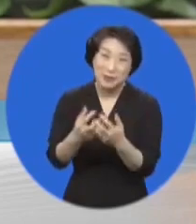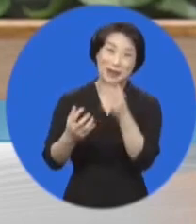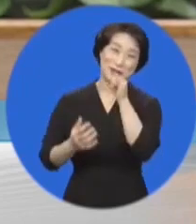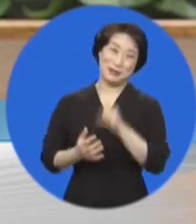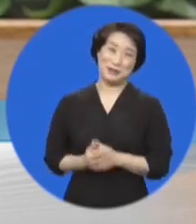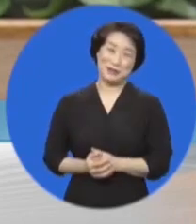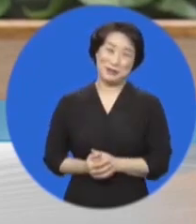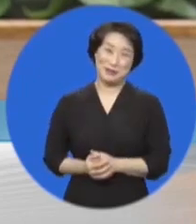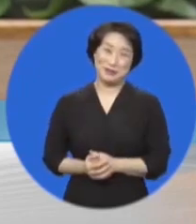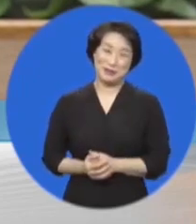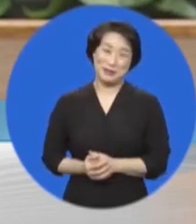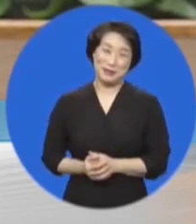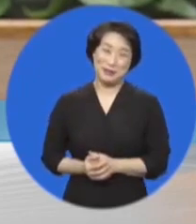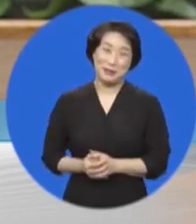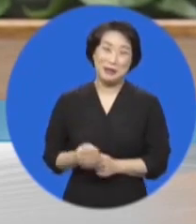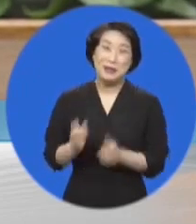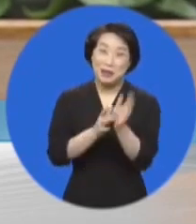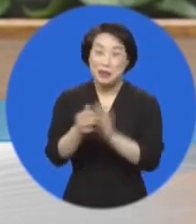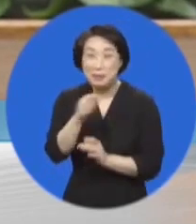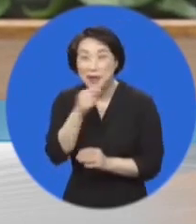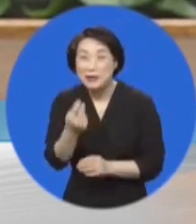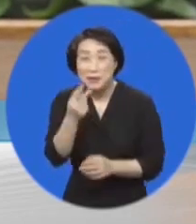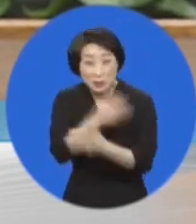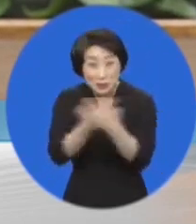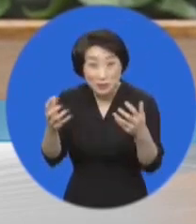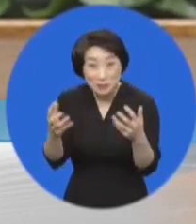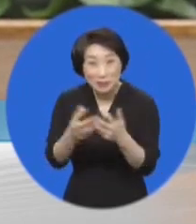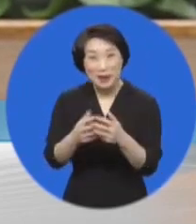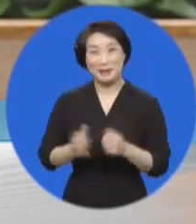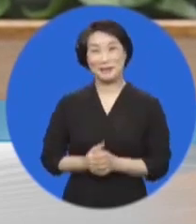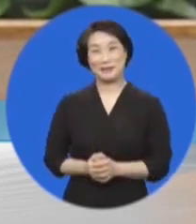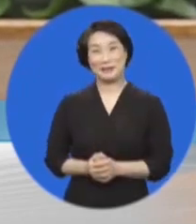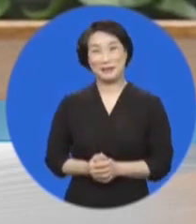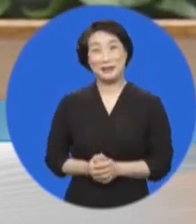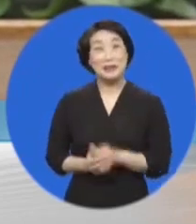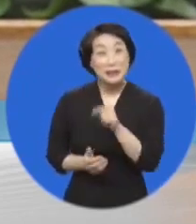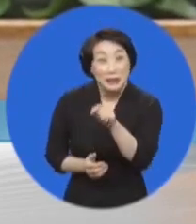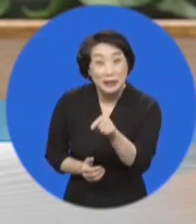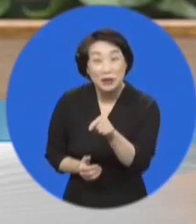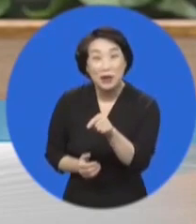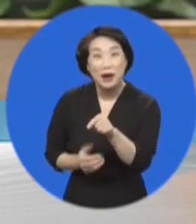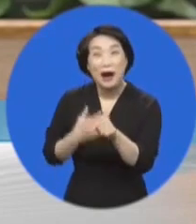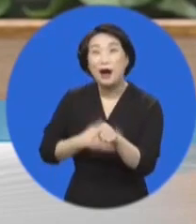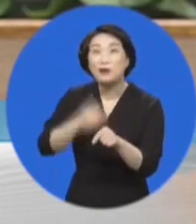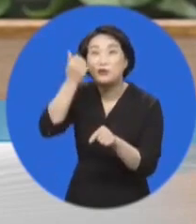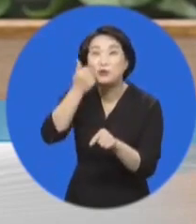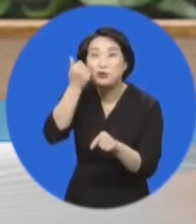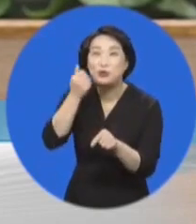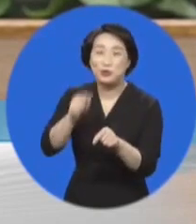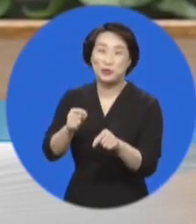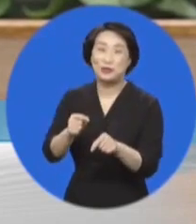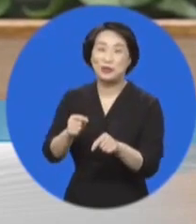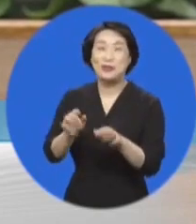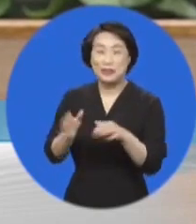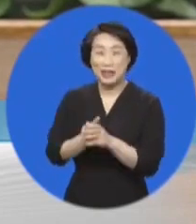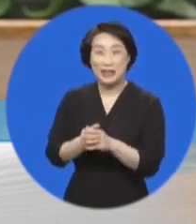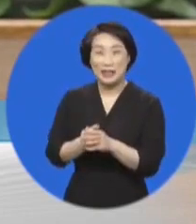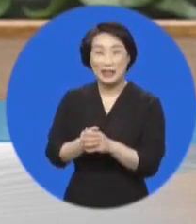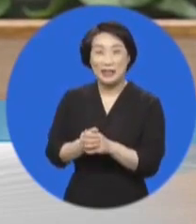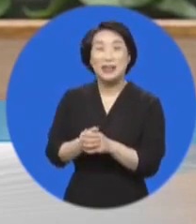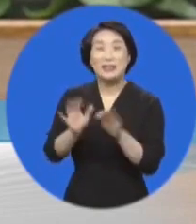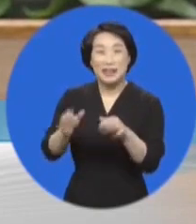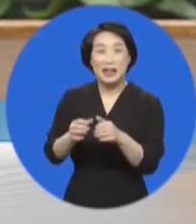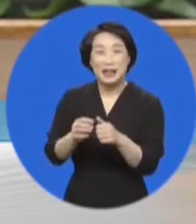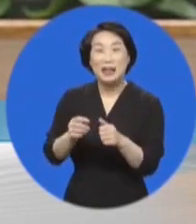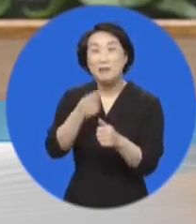넘쳐났으니 피와 생명이 넘쳐났으니 그걸 누가 알아. 찢어서 주신 분